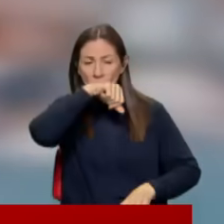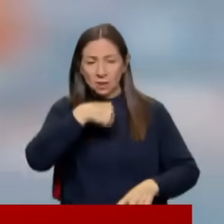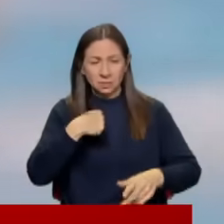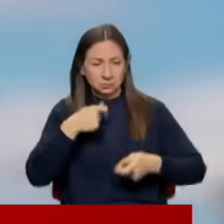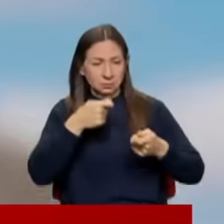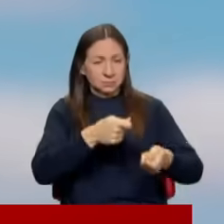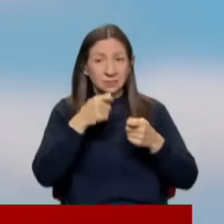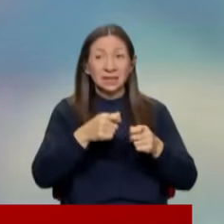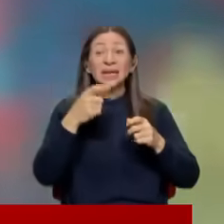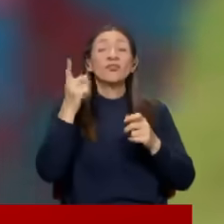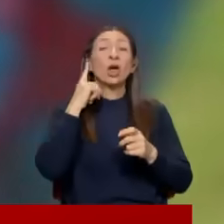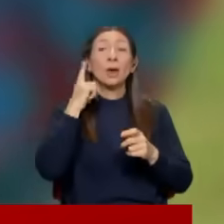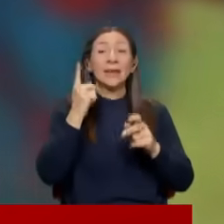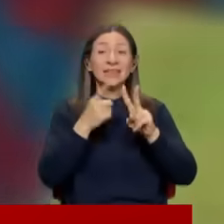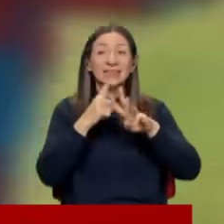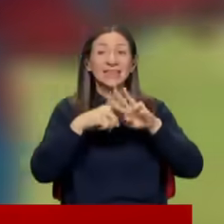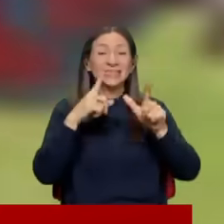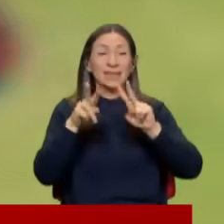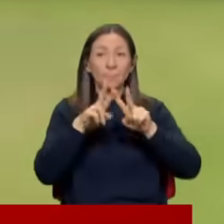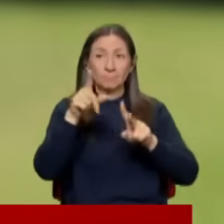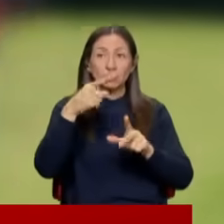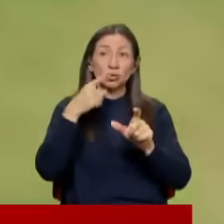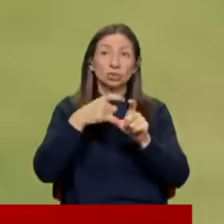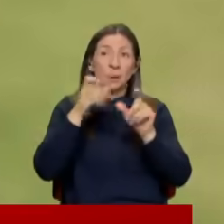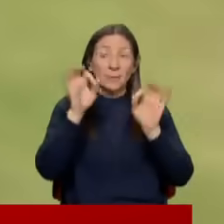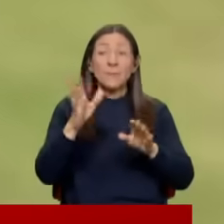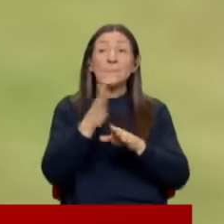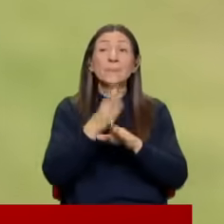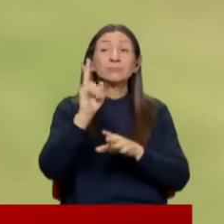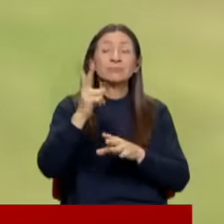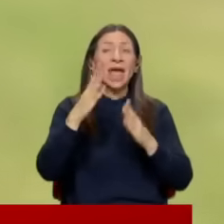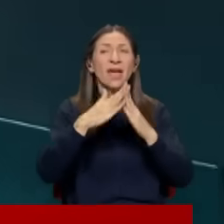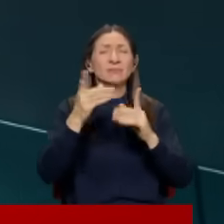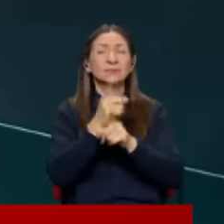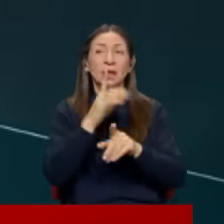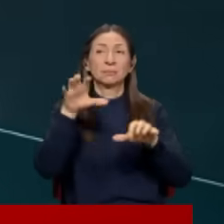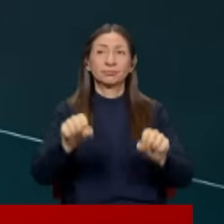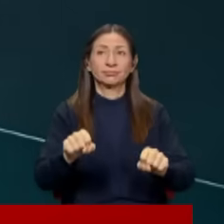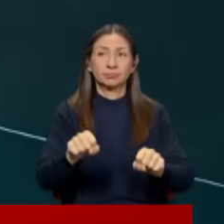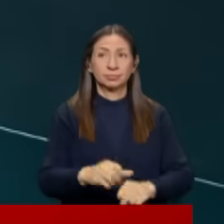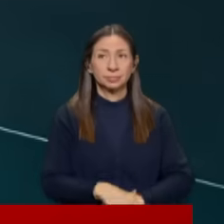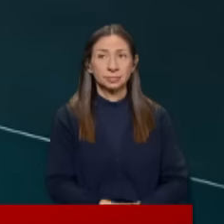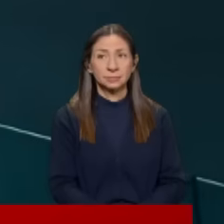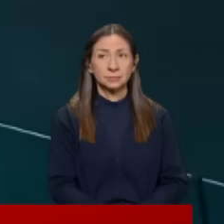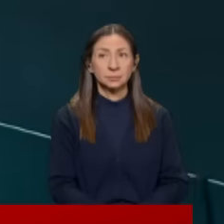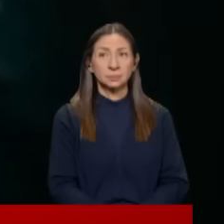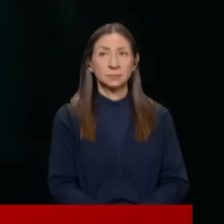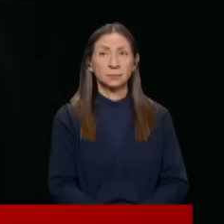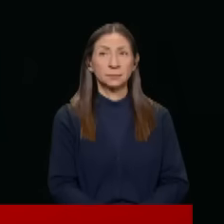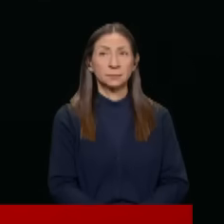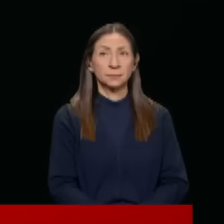diyen fenomen Nesim Güngen hakkında soruşturma başlatıldı. Mal varlığına el konuldu. Sırtımızdan